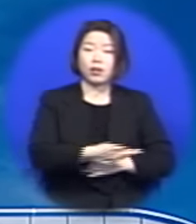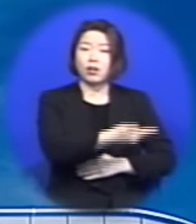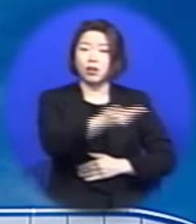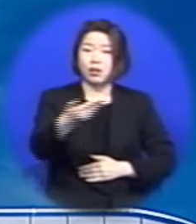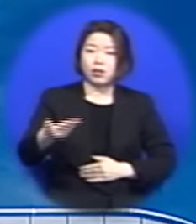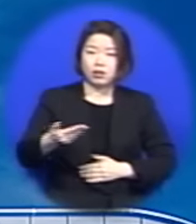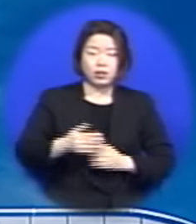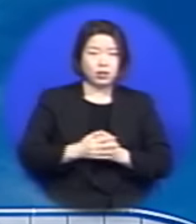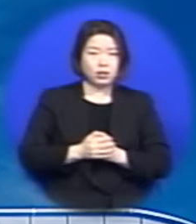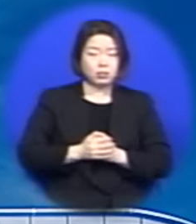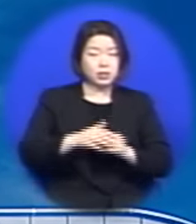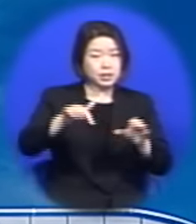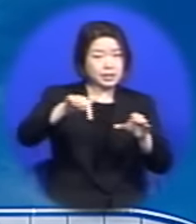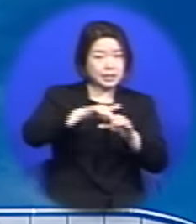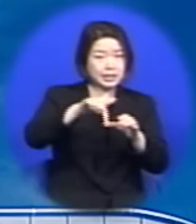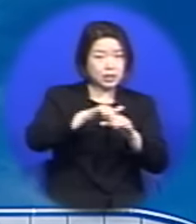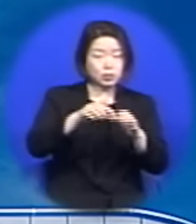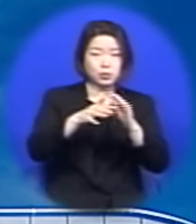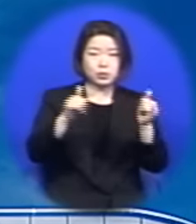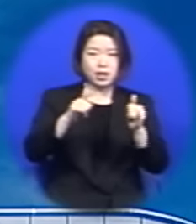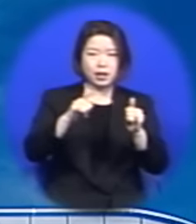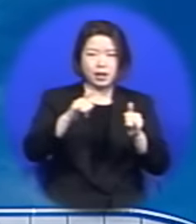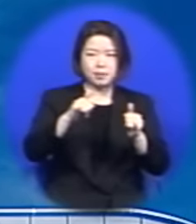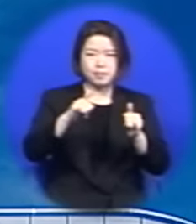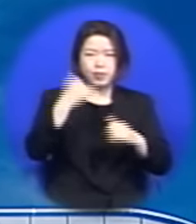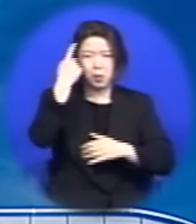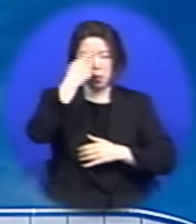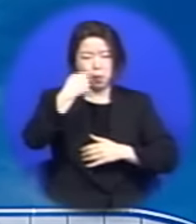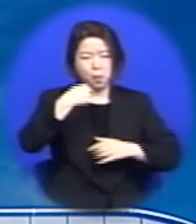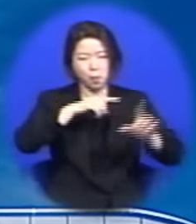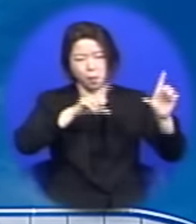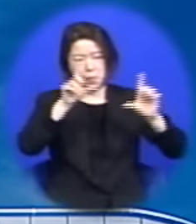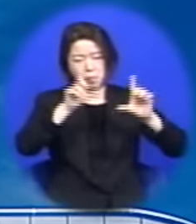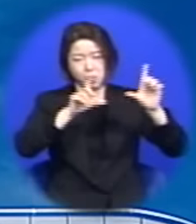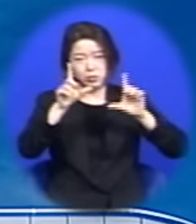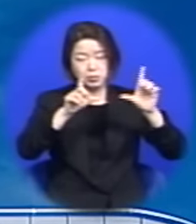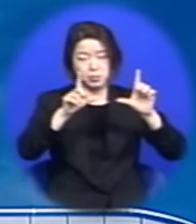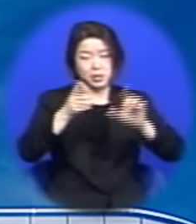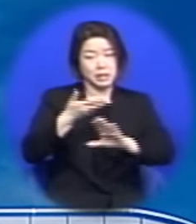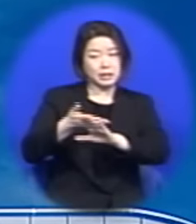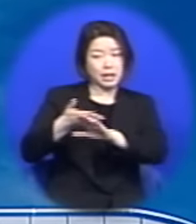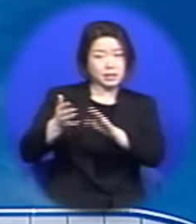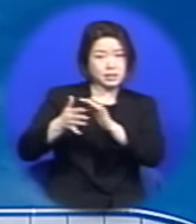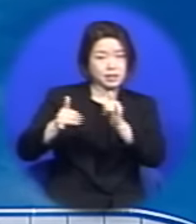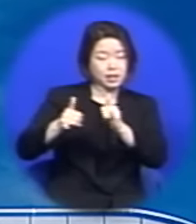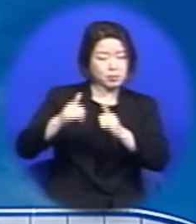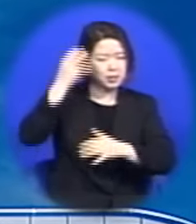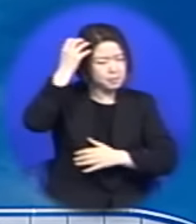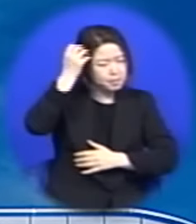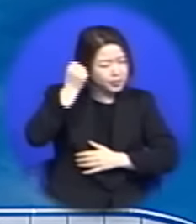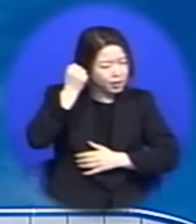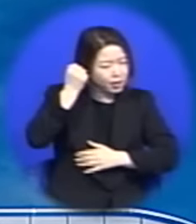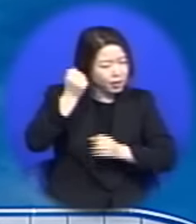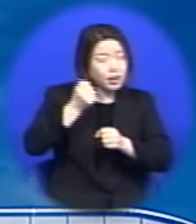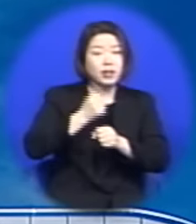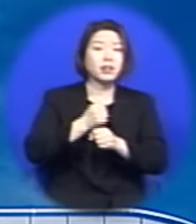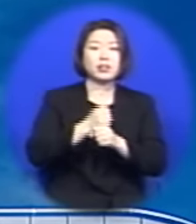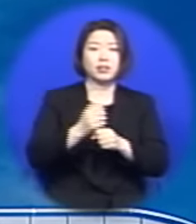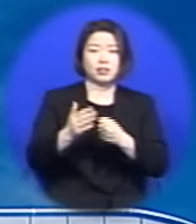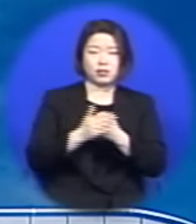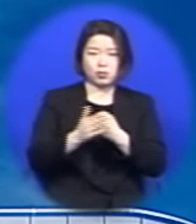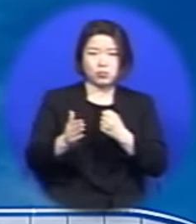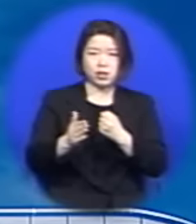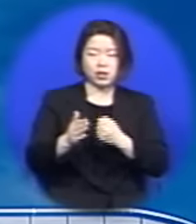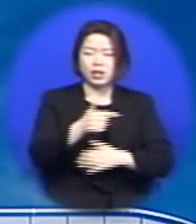여러분 기독교인에 대한 이미지가 그렇게 사람들의 마음속에 각인되는 거니까 이건 큰 기도 제목이기도